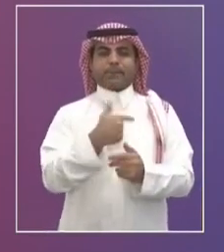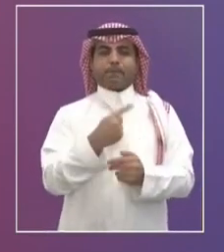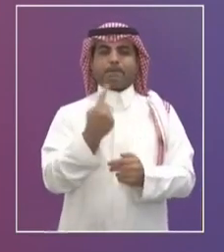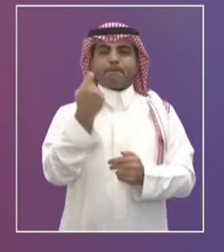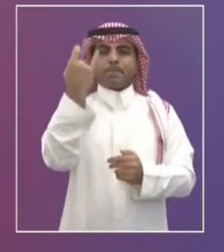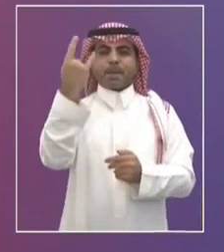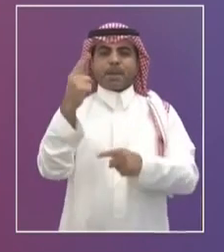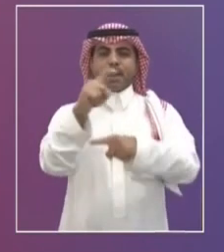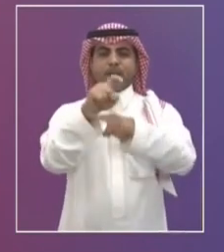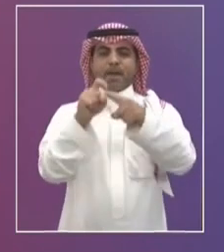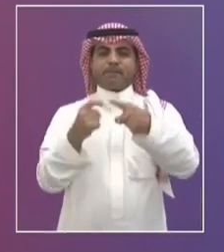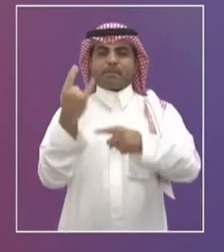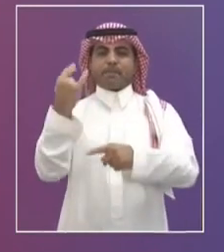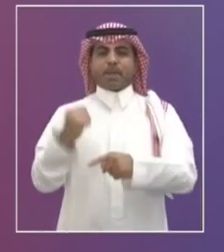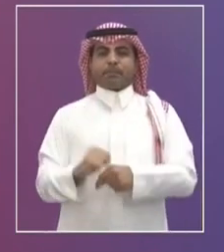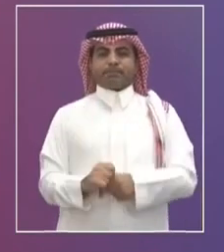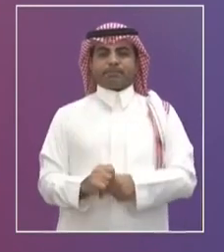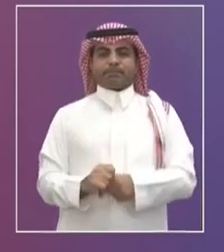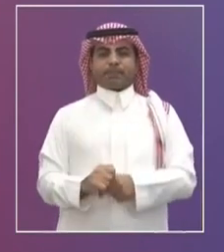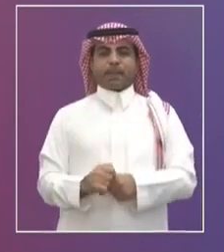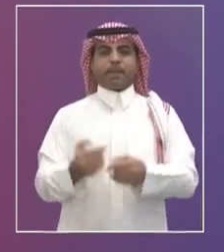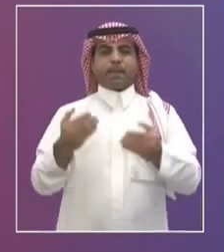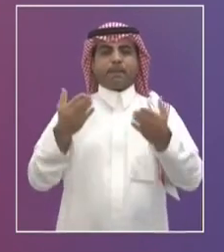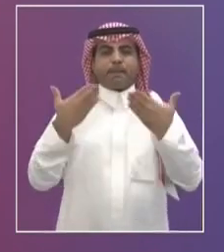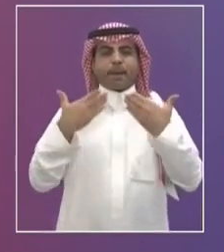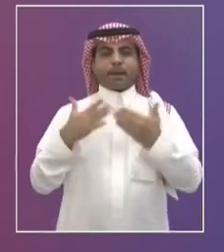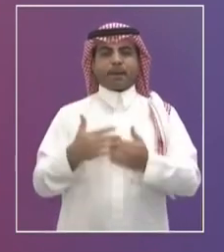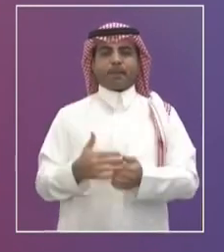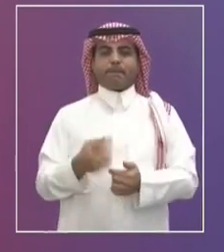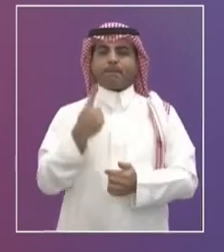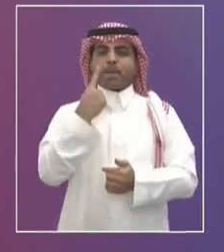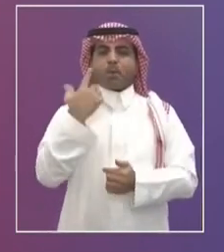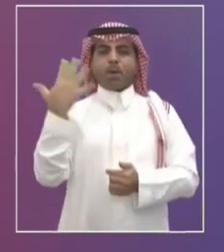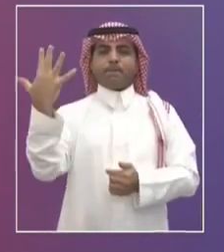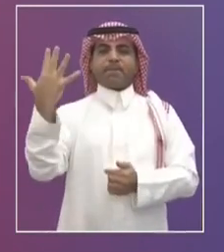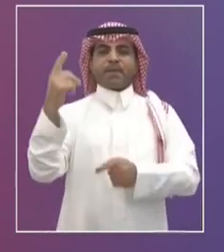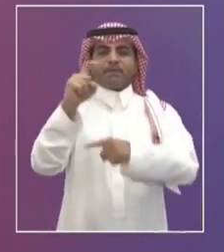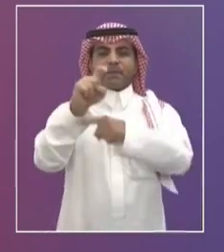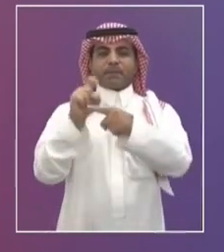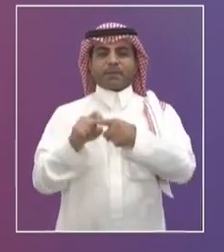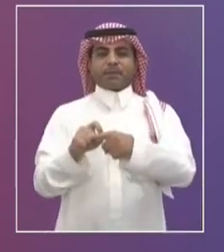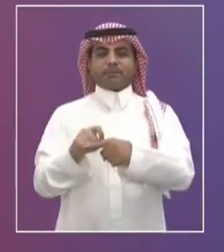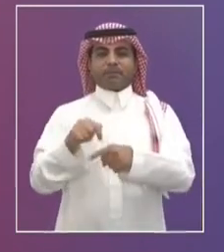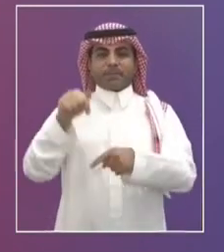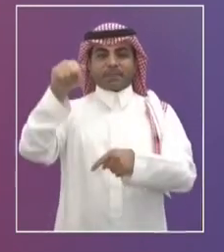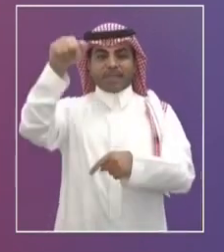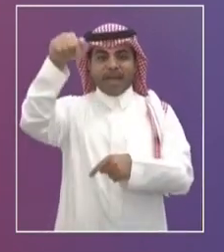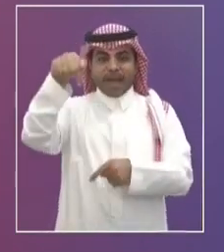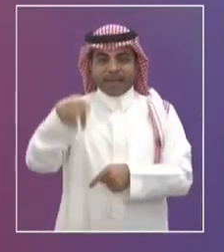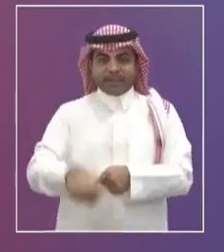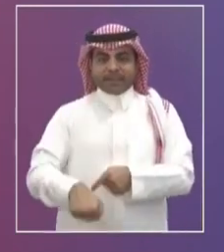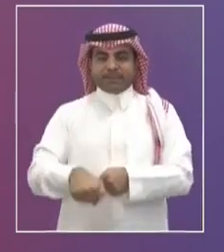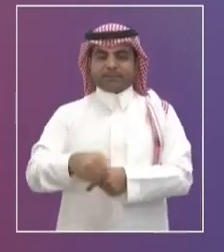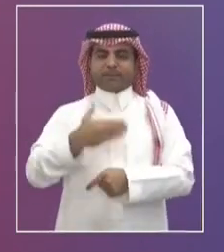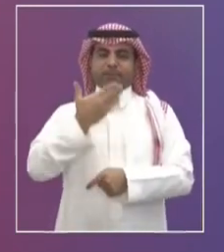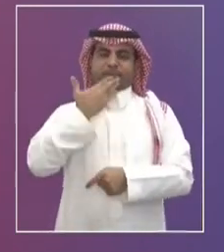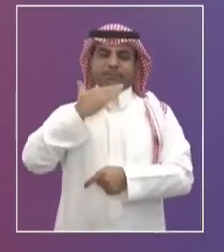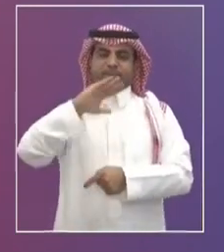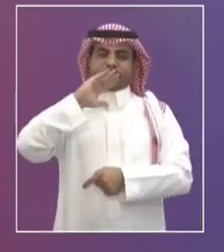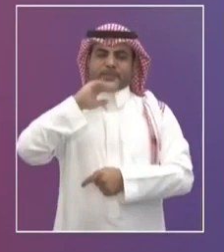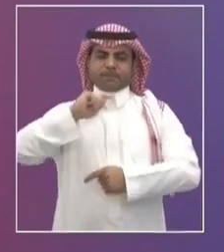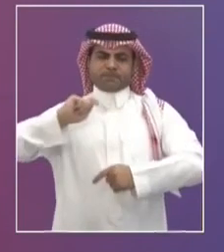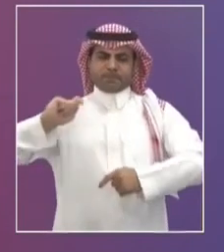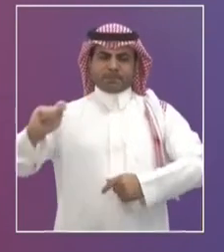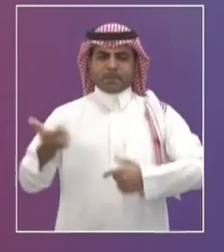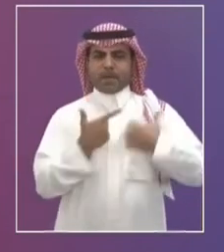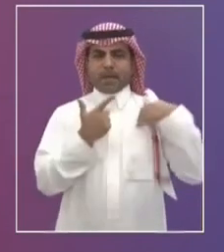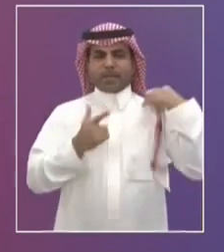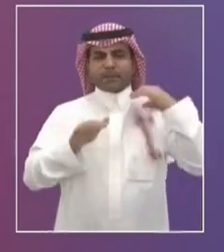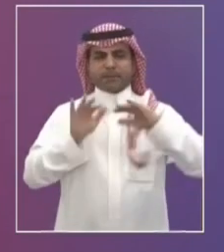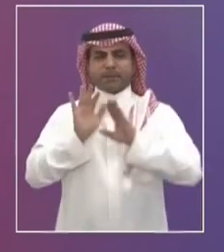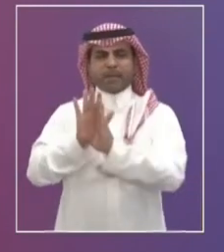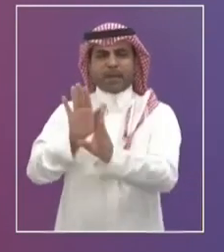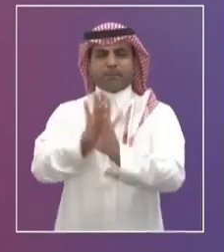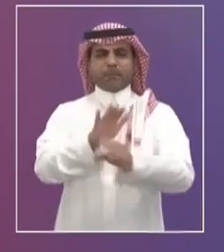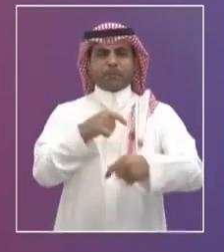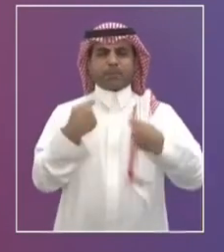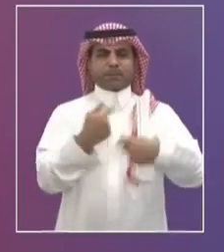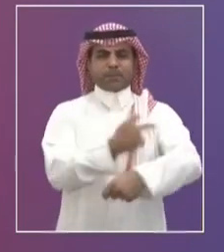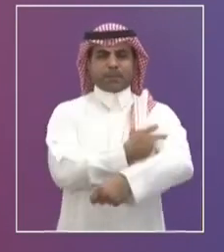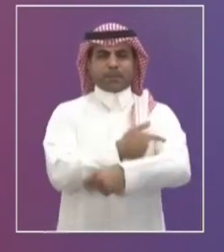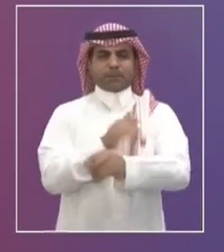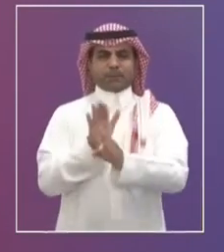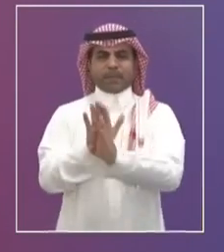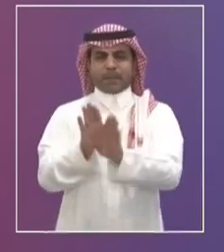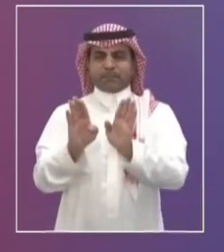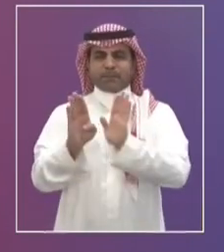100%. مكة المكرمة 105%. لكن بحمد الله وتوفيقه ثم الدعم اللامحدود للقطاع الصحي في